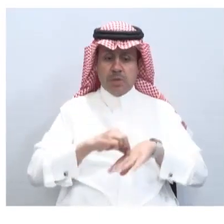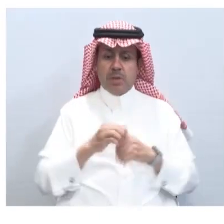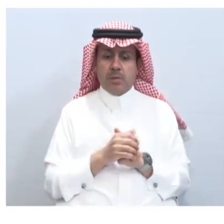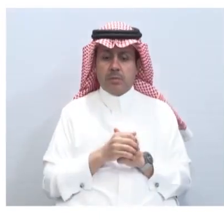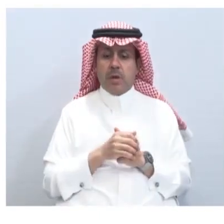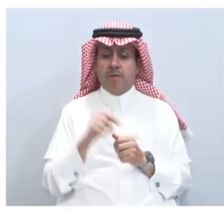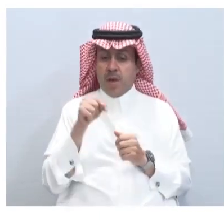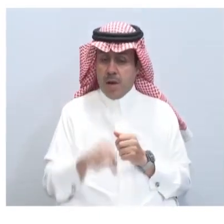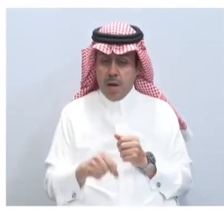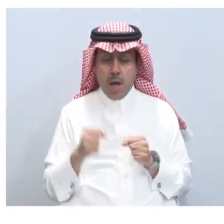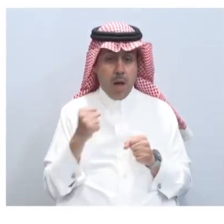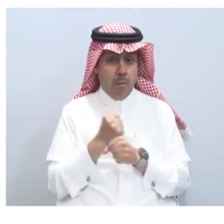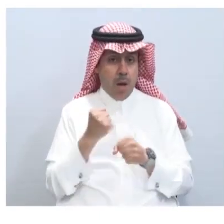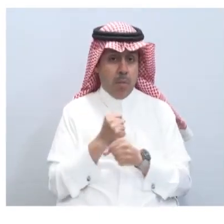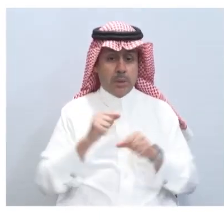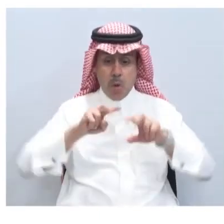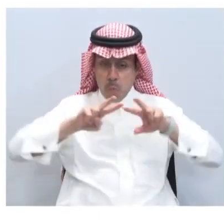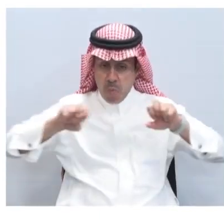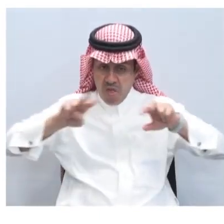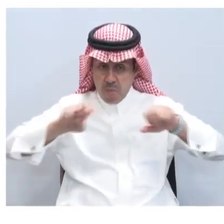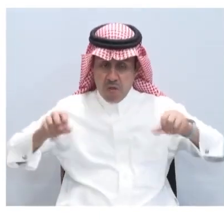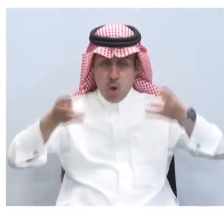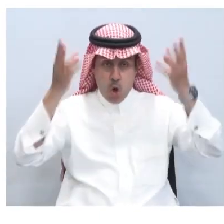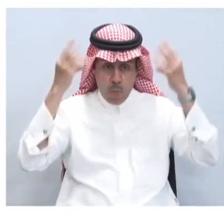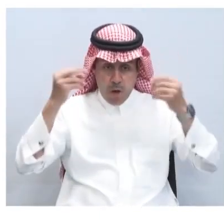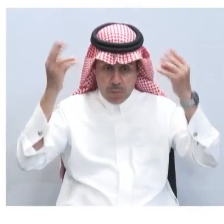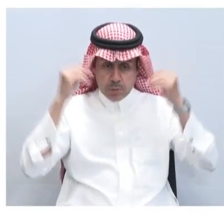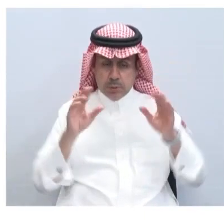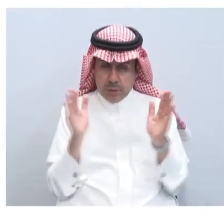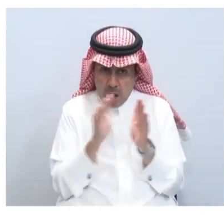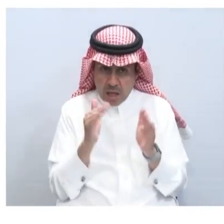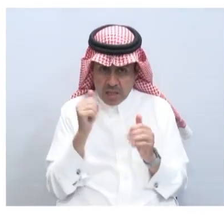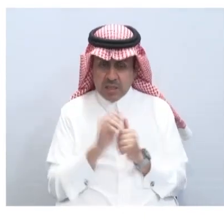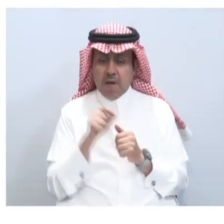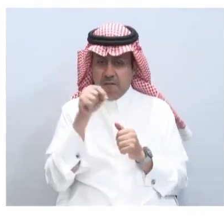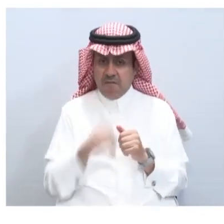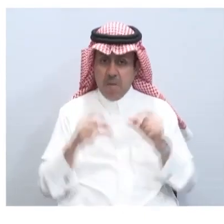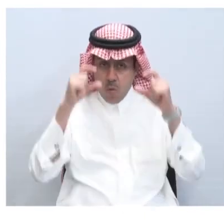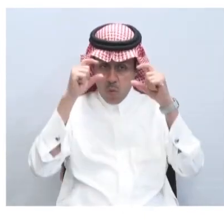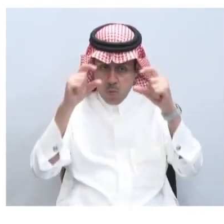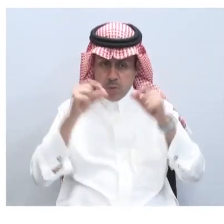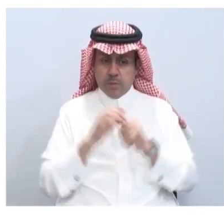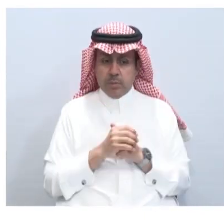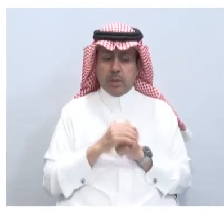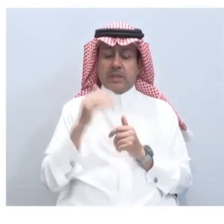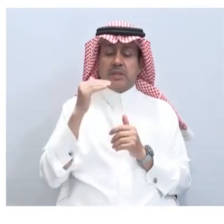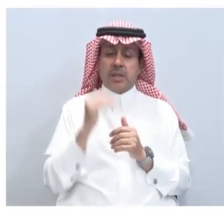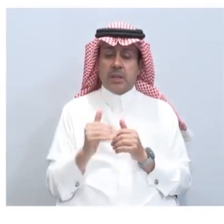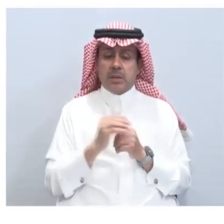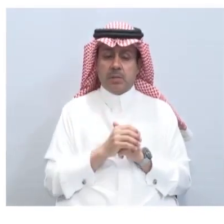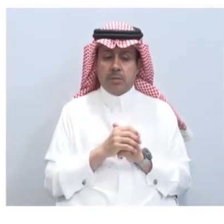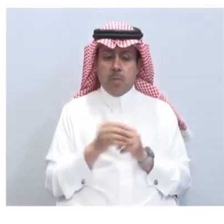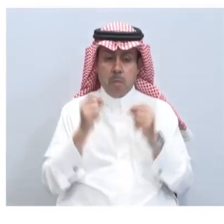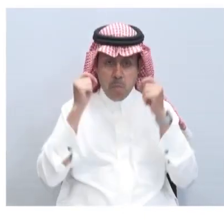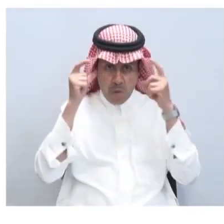لذلك فان عمليه البحث عن معلومات متخصصه في موضوع معين تحتاج الى